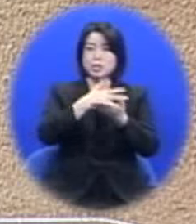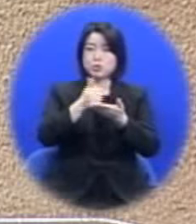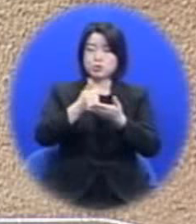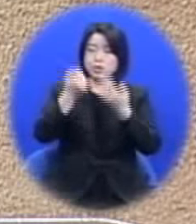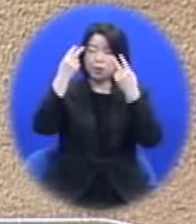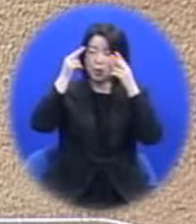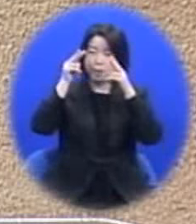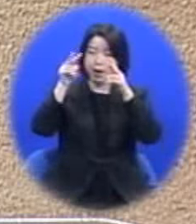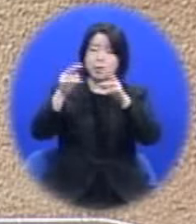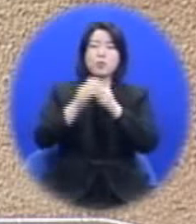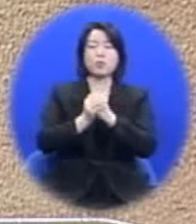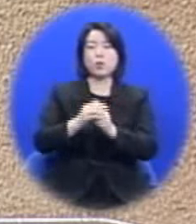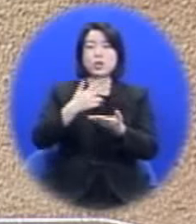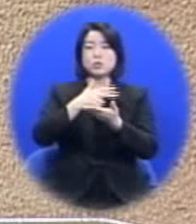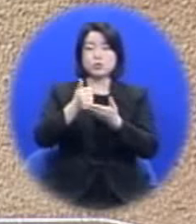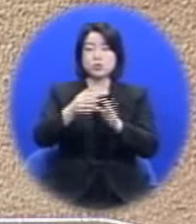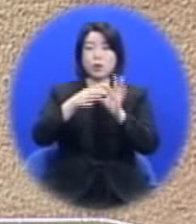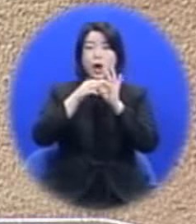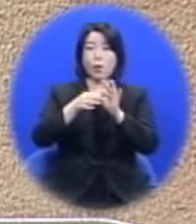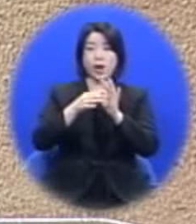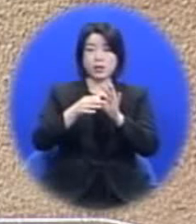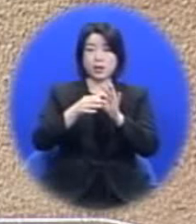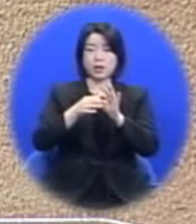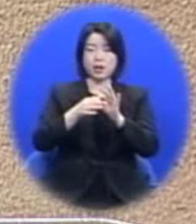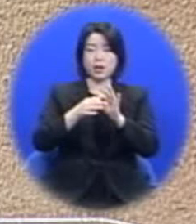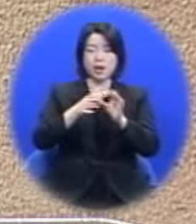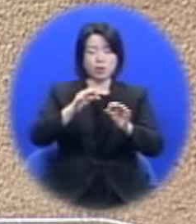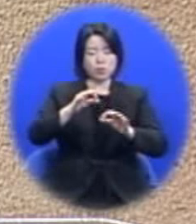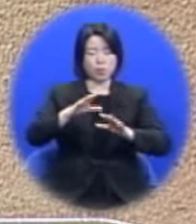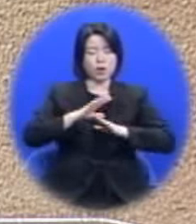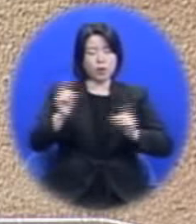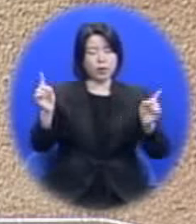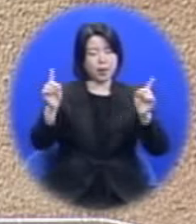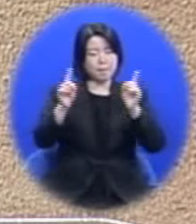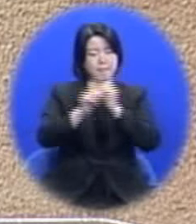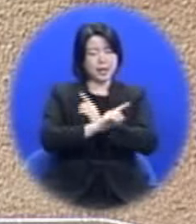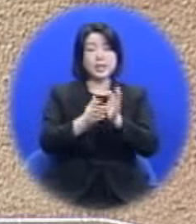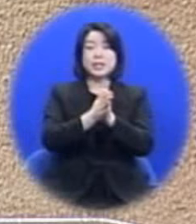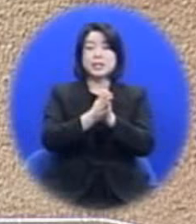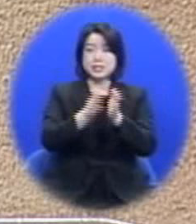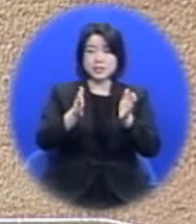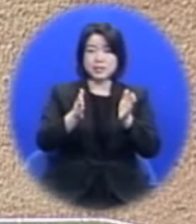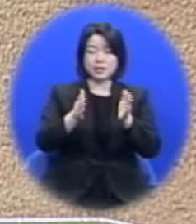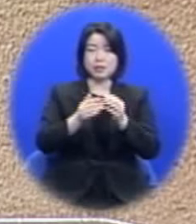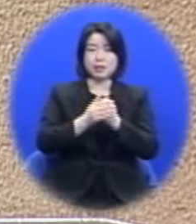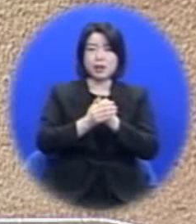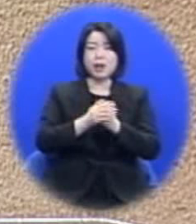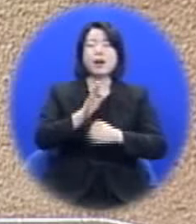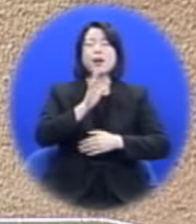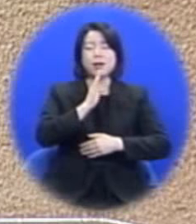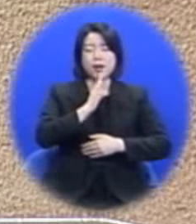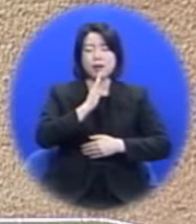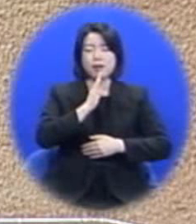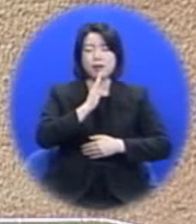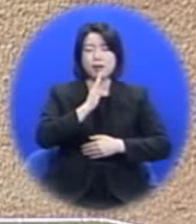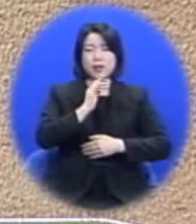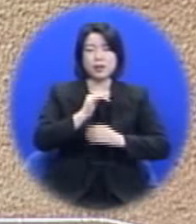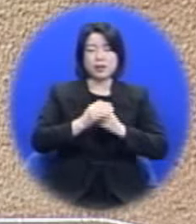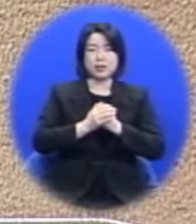바라보고 그리고 주님과의 관계가 놀라게 달라지기 시작하면서 그렇다.